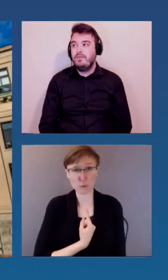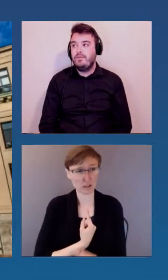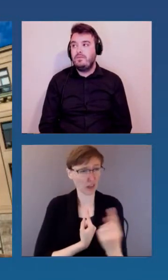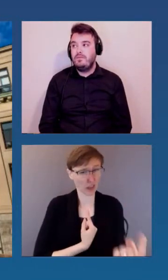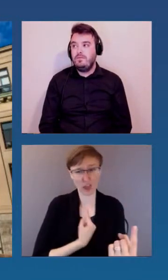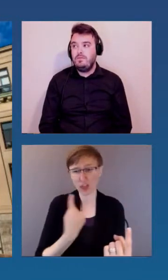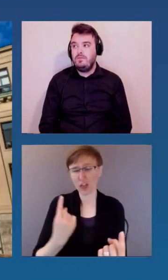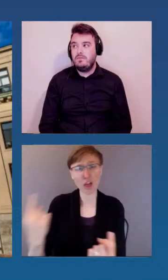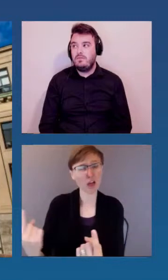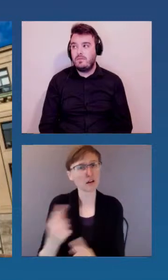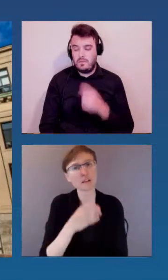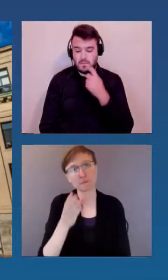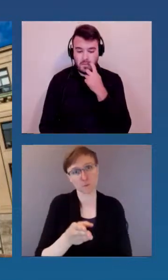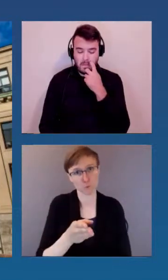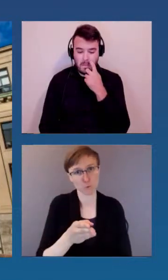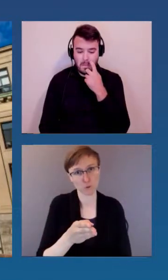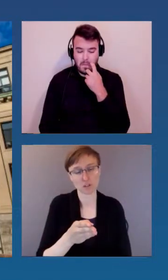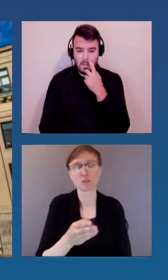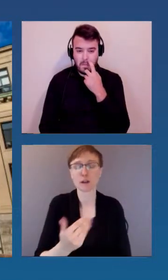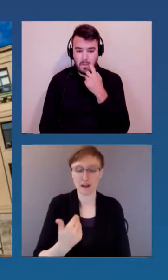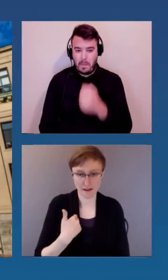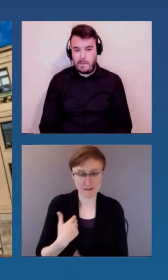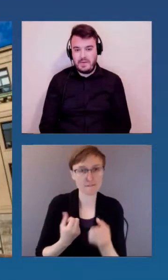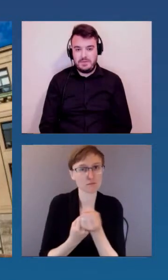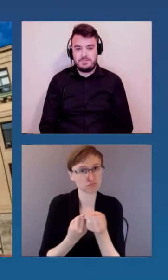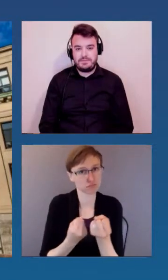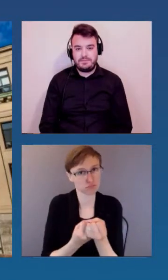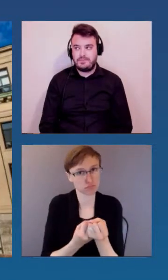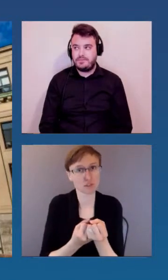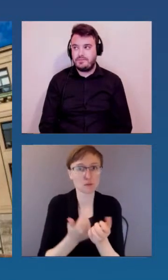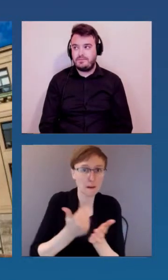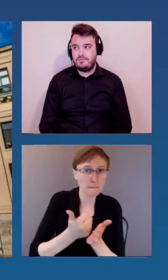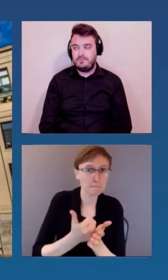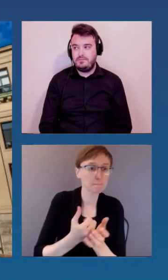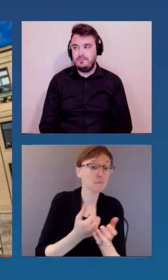rencontres virtuelles. But we will have more than 20